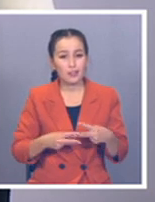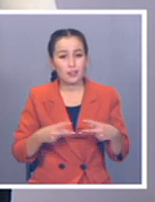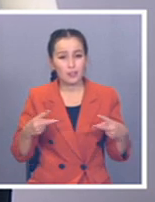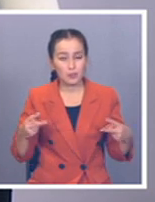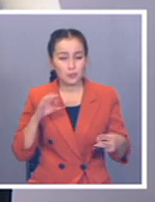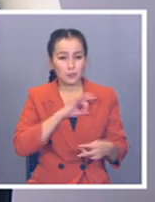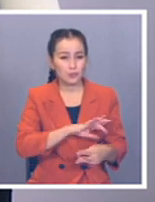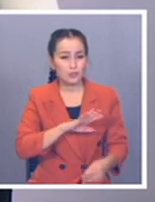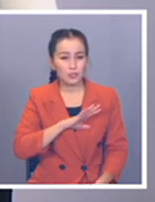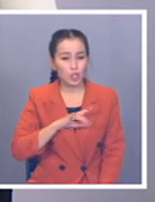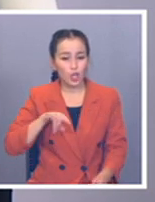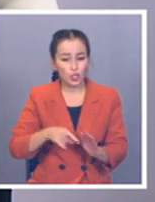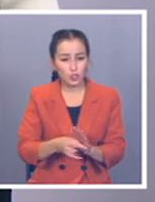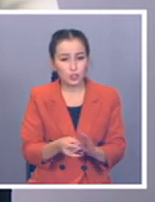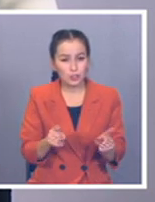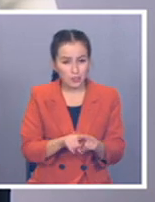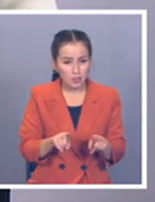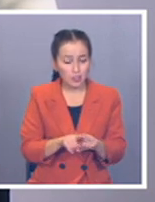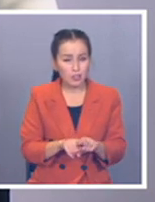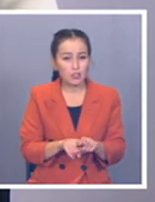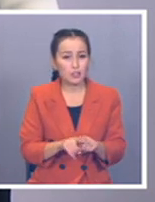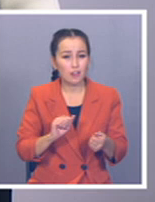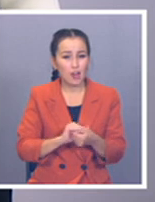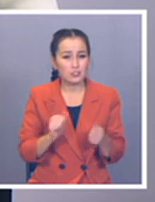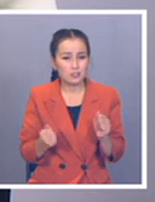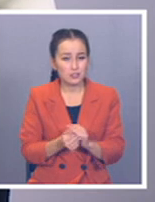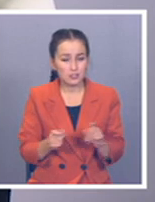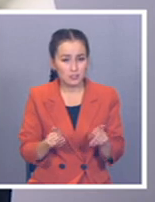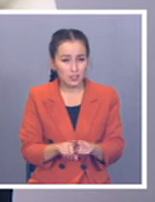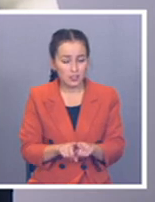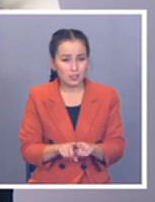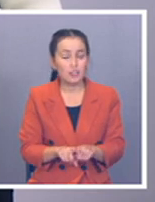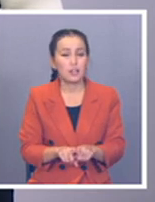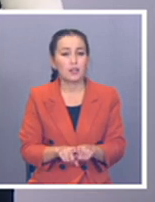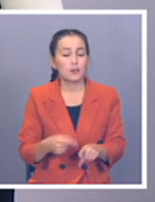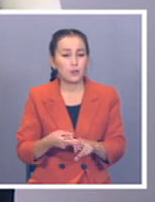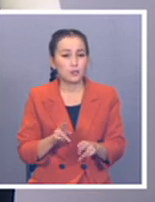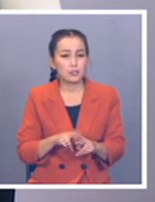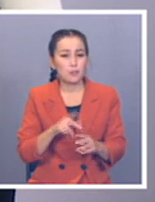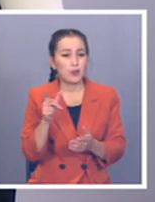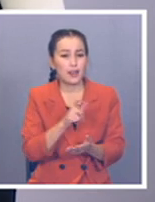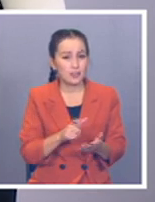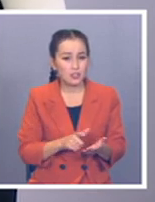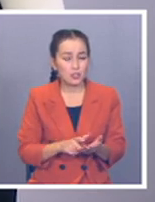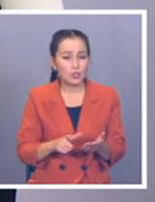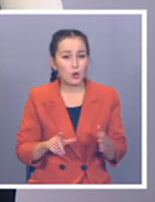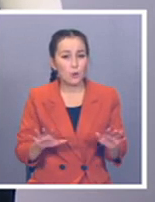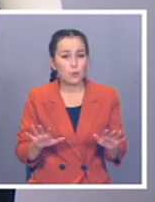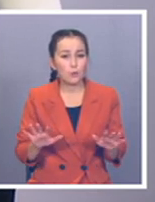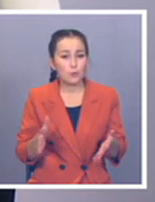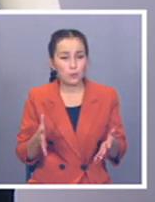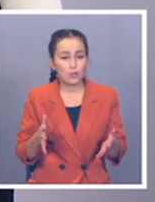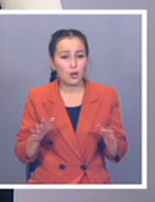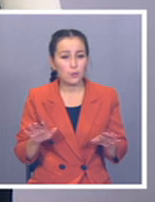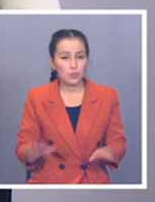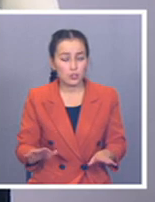Олар үңгірдей және тастай. Енді осы мәтіннен оқиға орны мен табиғат